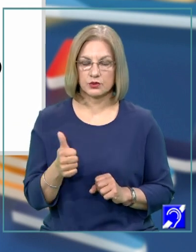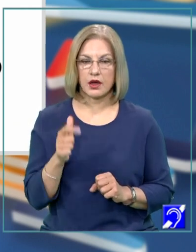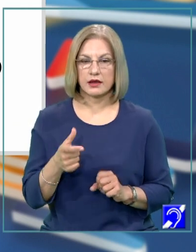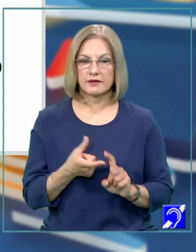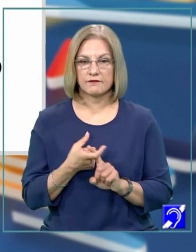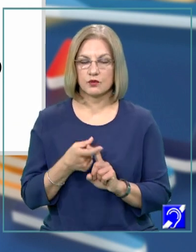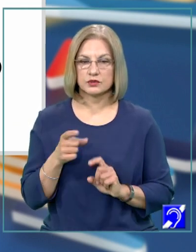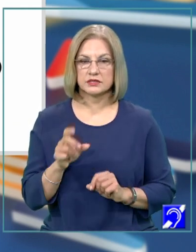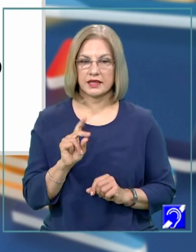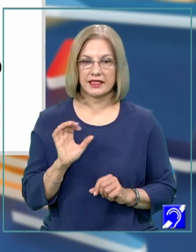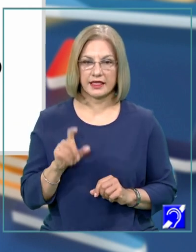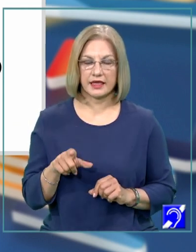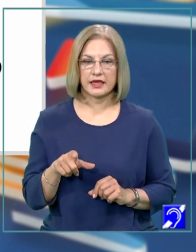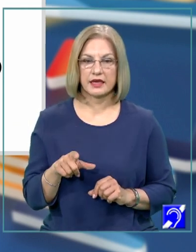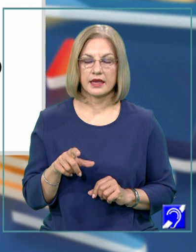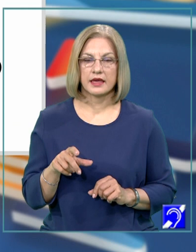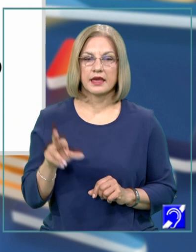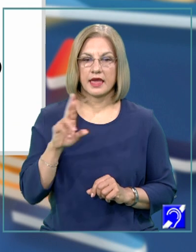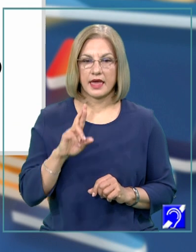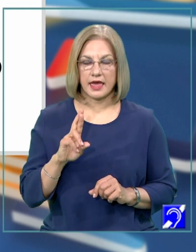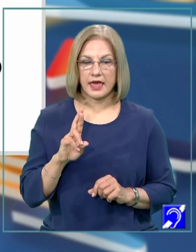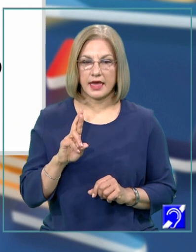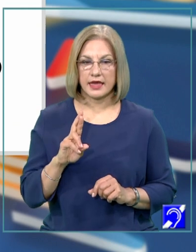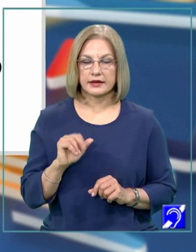funcție de rezistența r